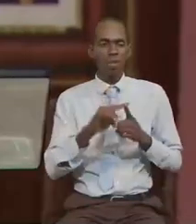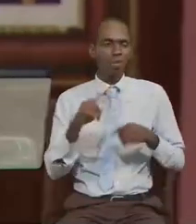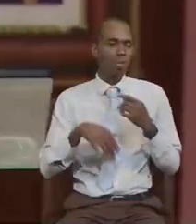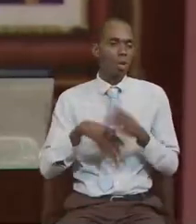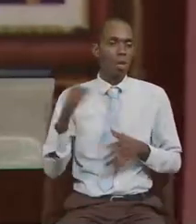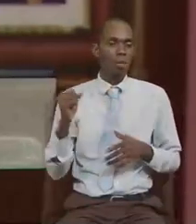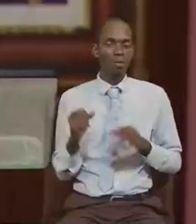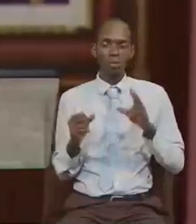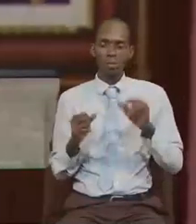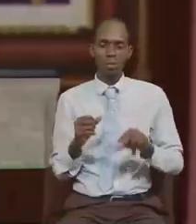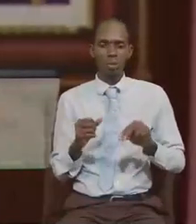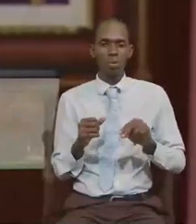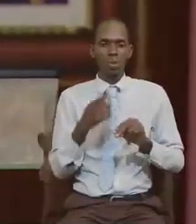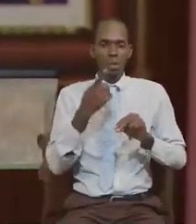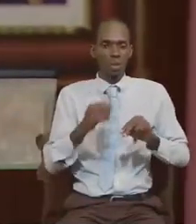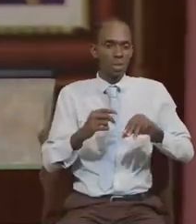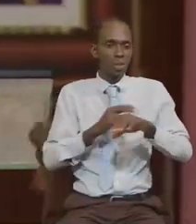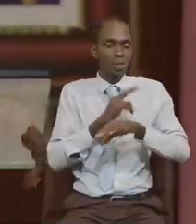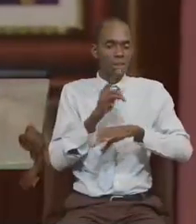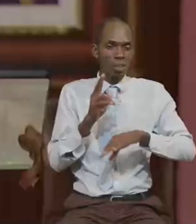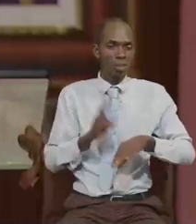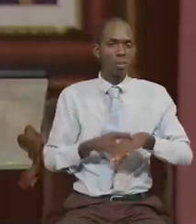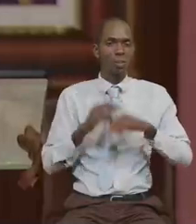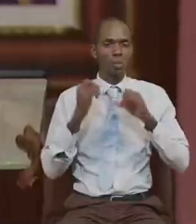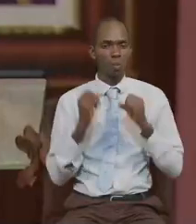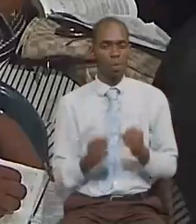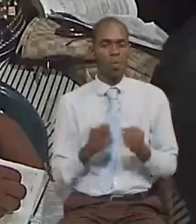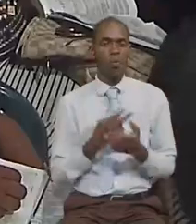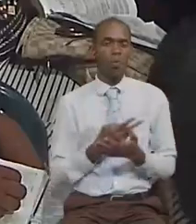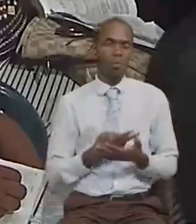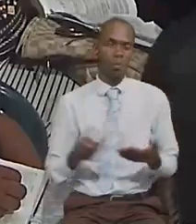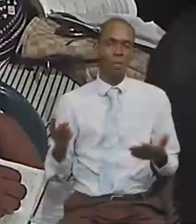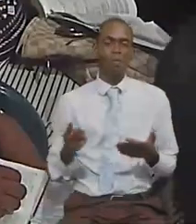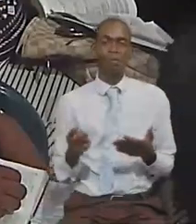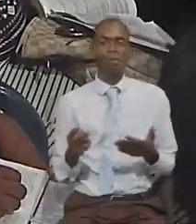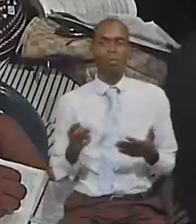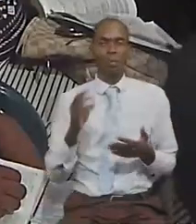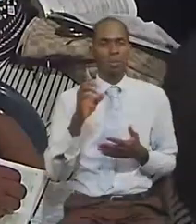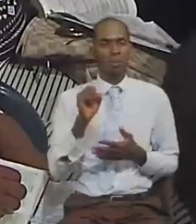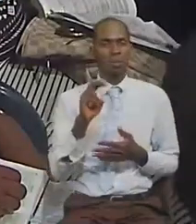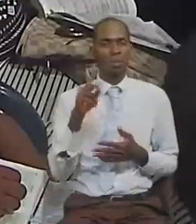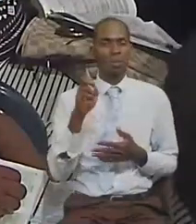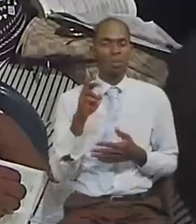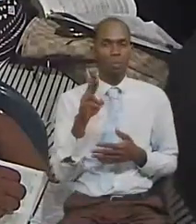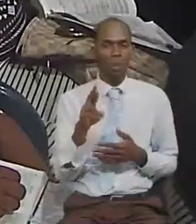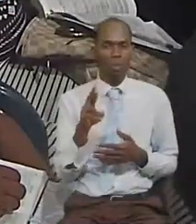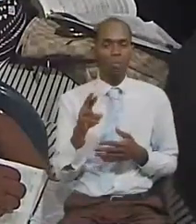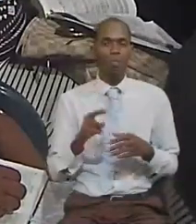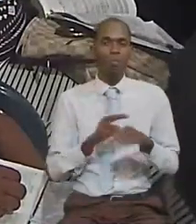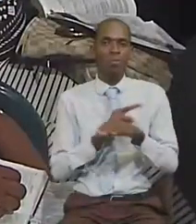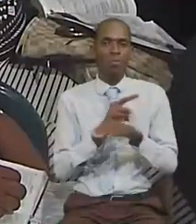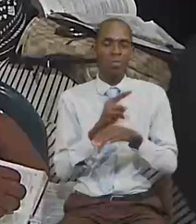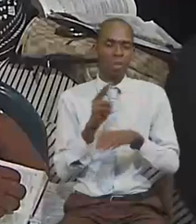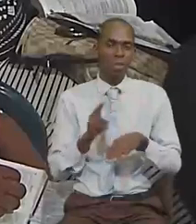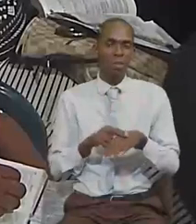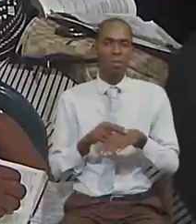naturelle a échoué. Sur. J'ai dit surnaturel. La puissance surnaturelle a pris